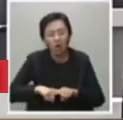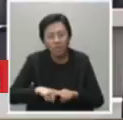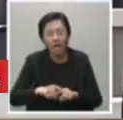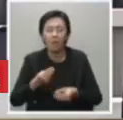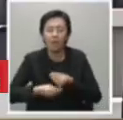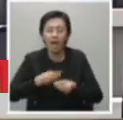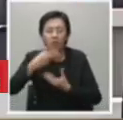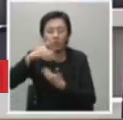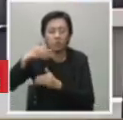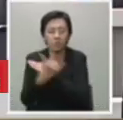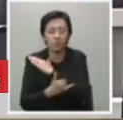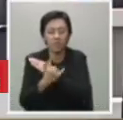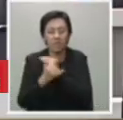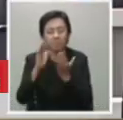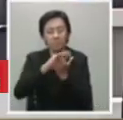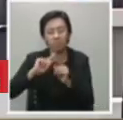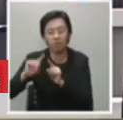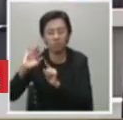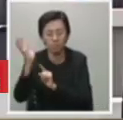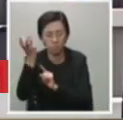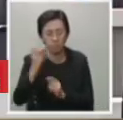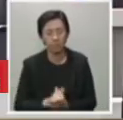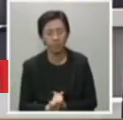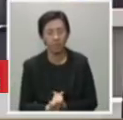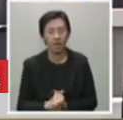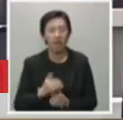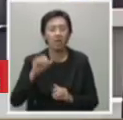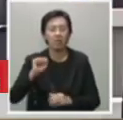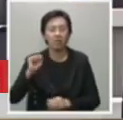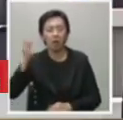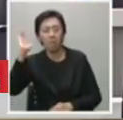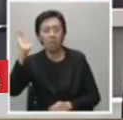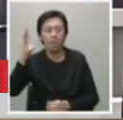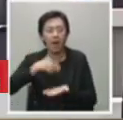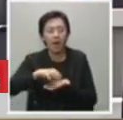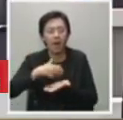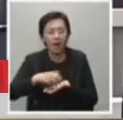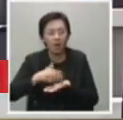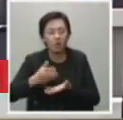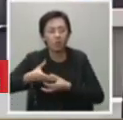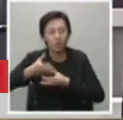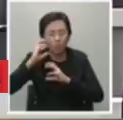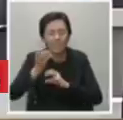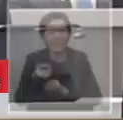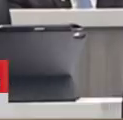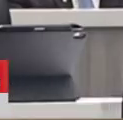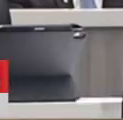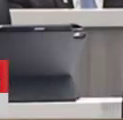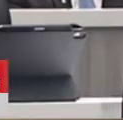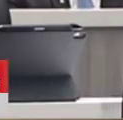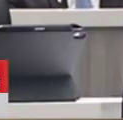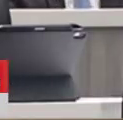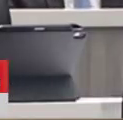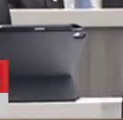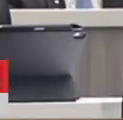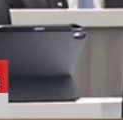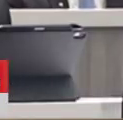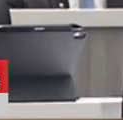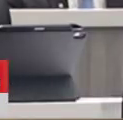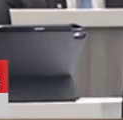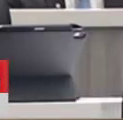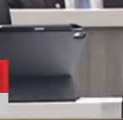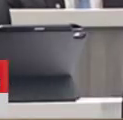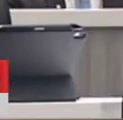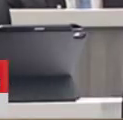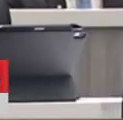กซึ่งเพื่อนสมาชิกก็อภิปรายไปเยอะผมก็ทบทวนบางประเด็นอาหารทะเลแพงบอกไม่ต้องกินโ